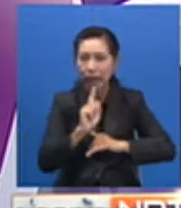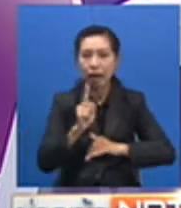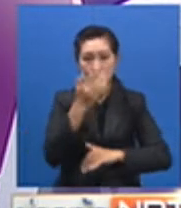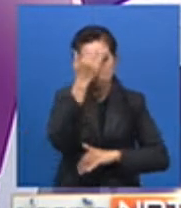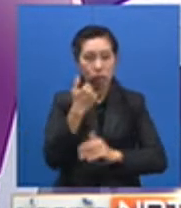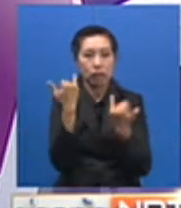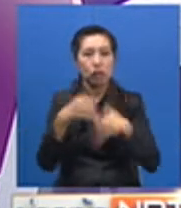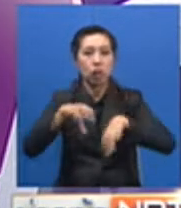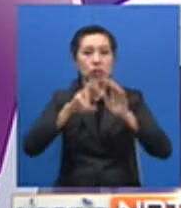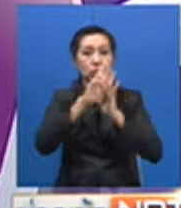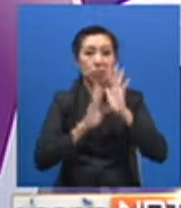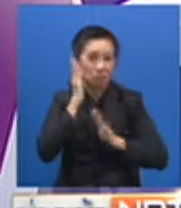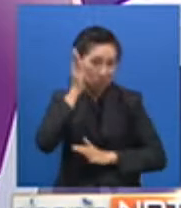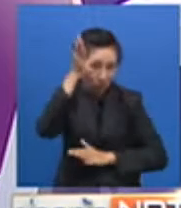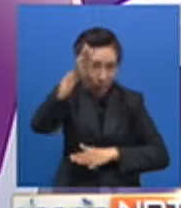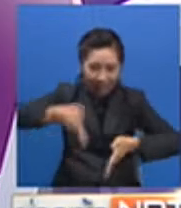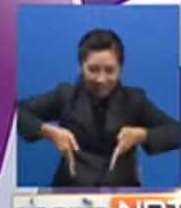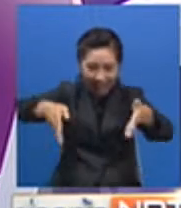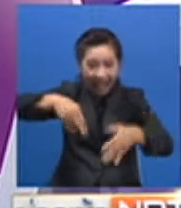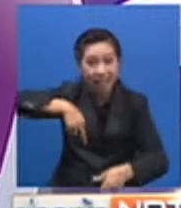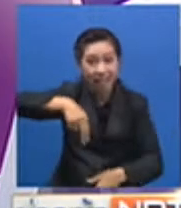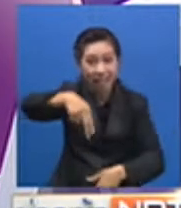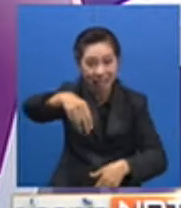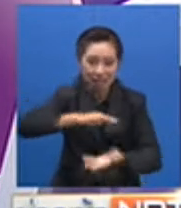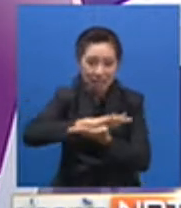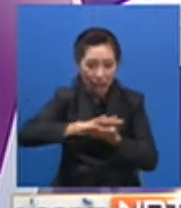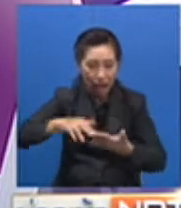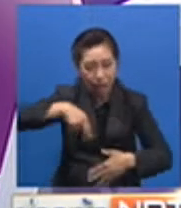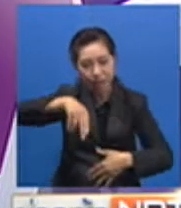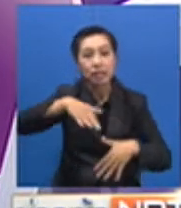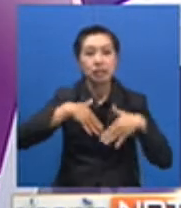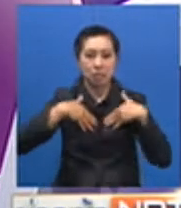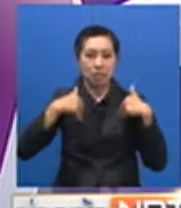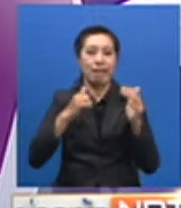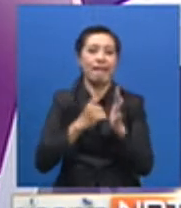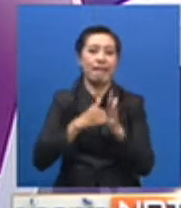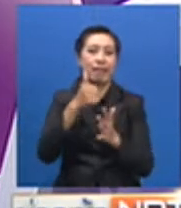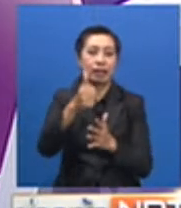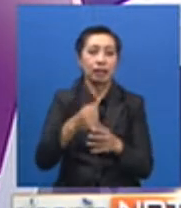ต่อไปทางเท้าก็จะสะอาดมากยิ่งขึ้นสามารถใช้พื้นที่ทางเท้าในการเดินสัญจรได้ง่ายมากยิ่